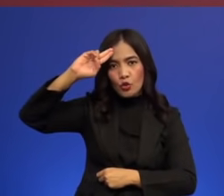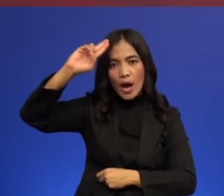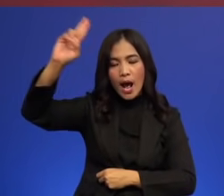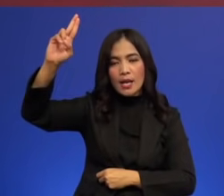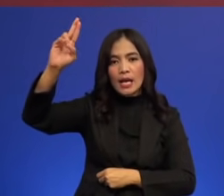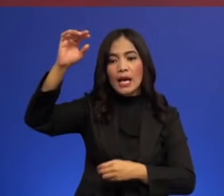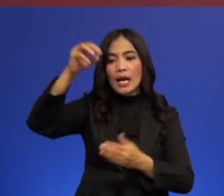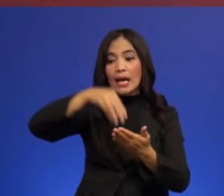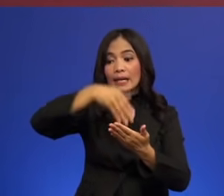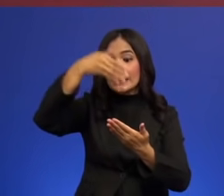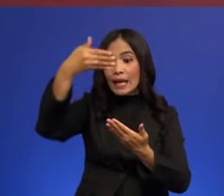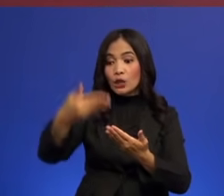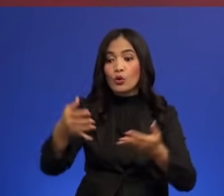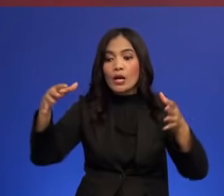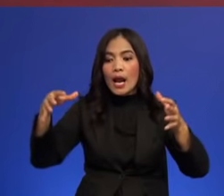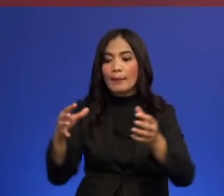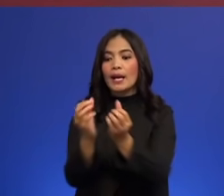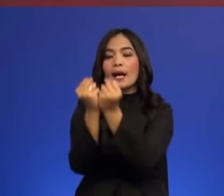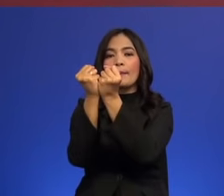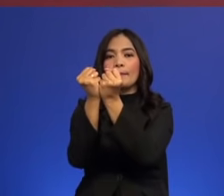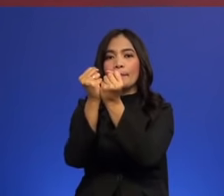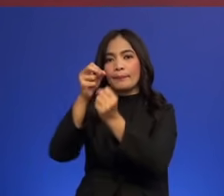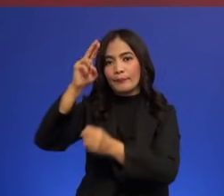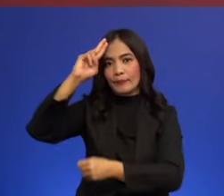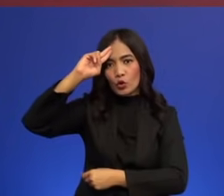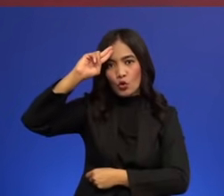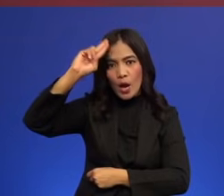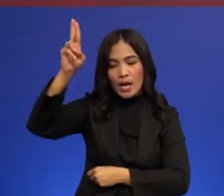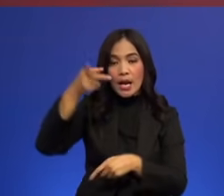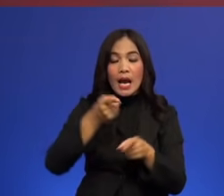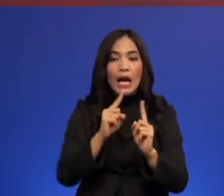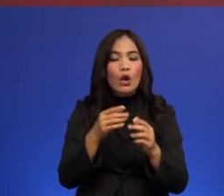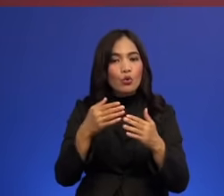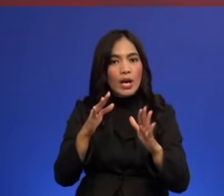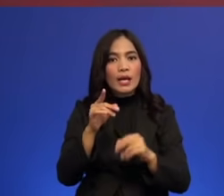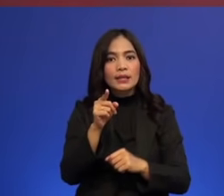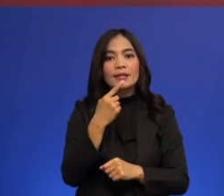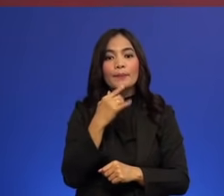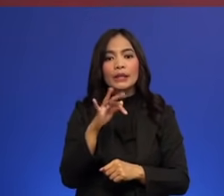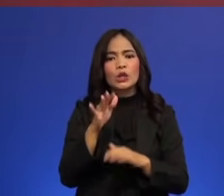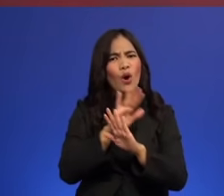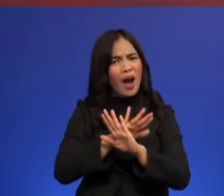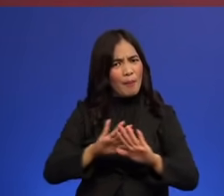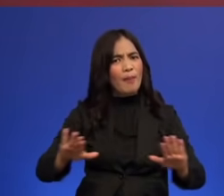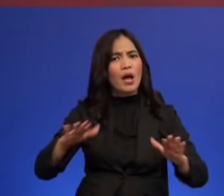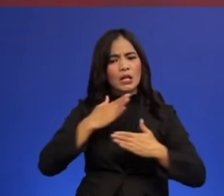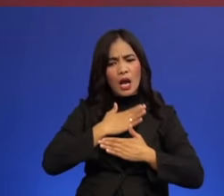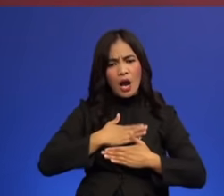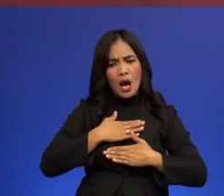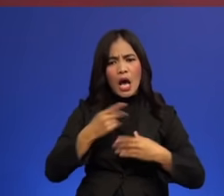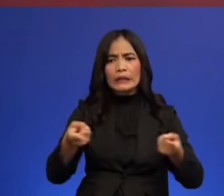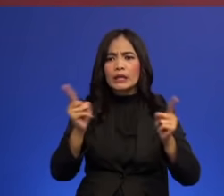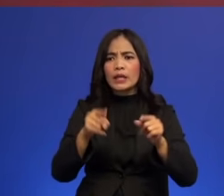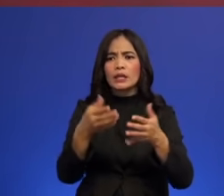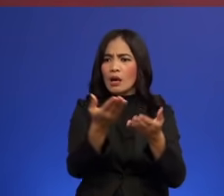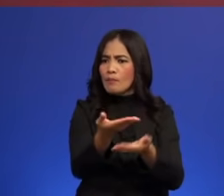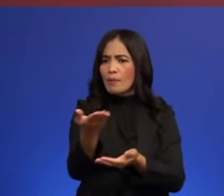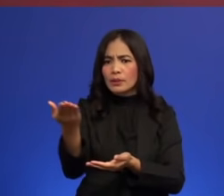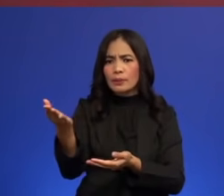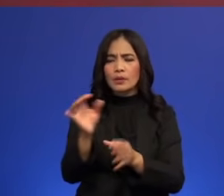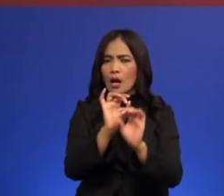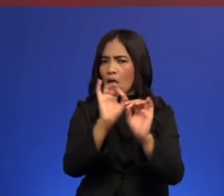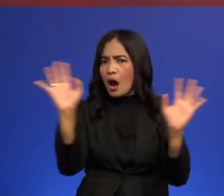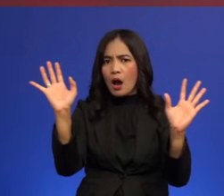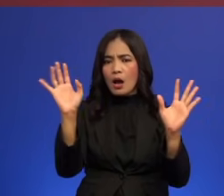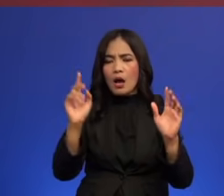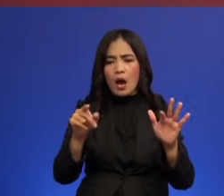Aku jatuh di genggam-Mu. Nah, kalau sudah begitu, kita tenang. Apapun yang terjadi,